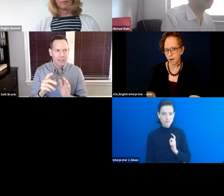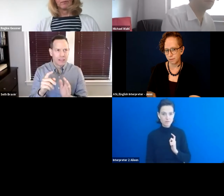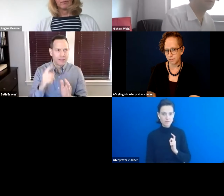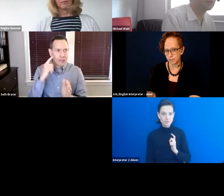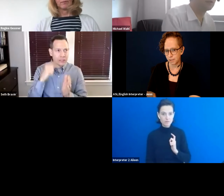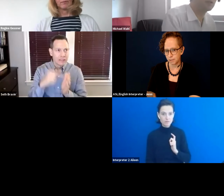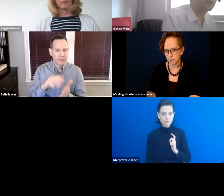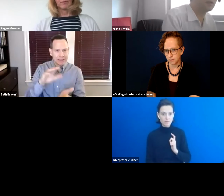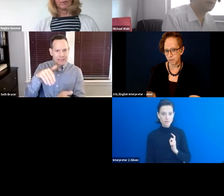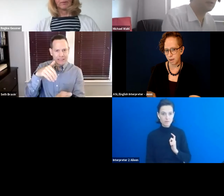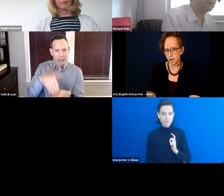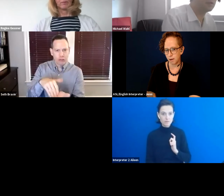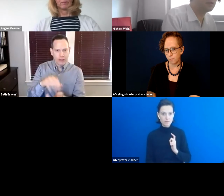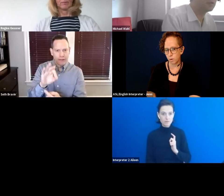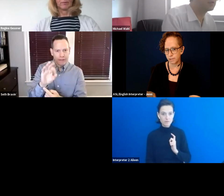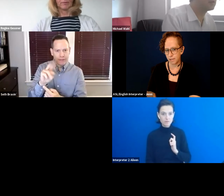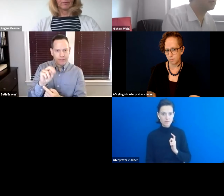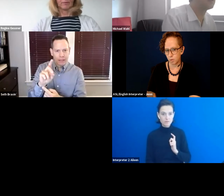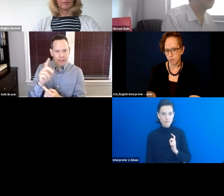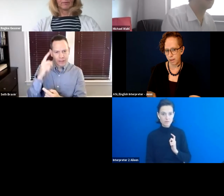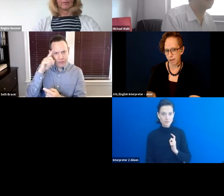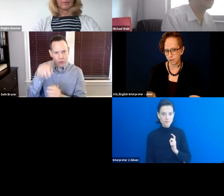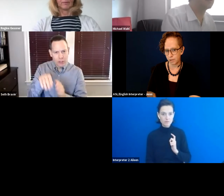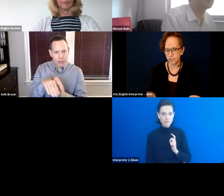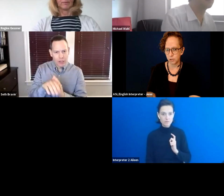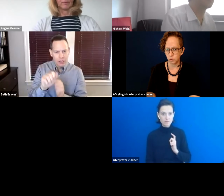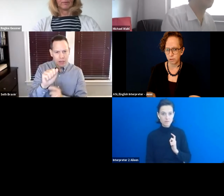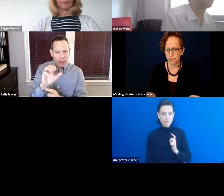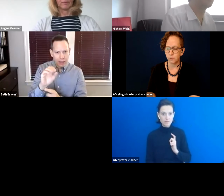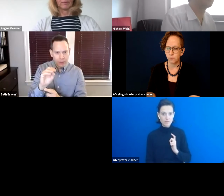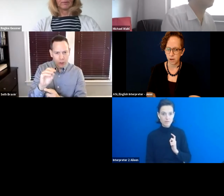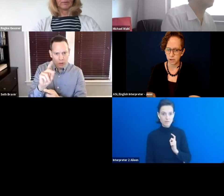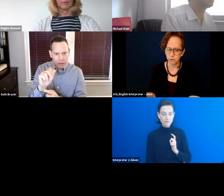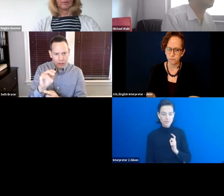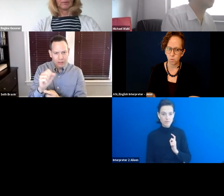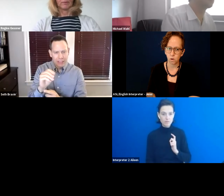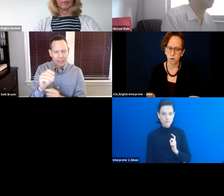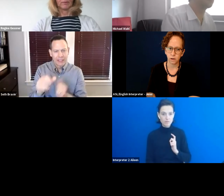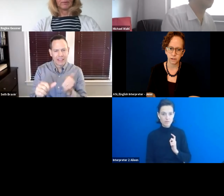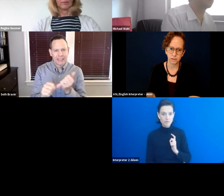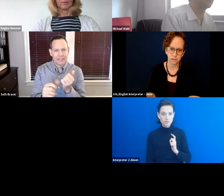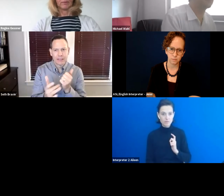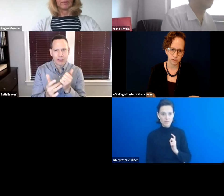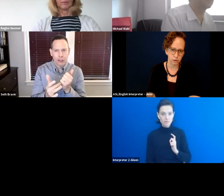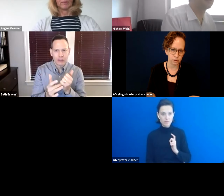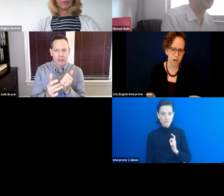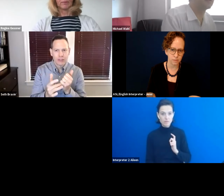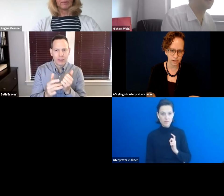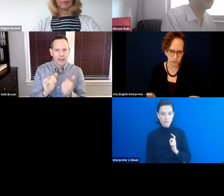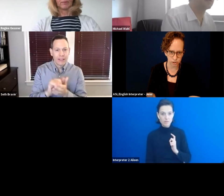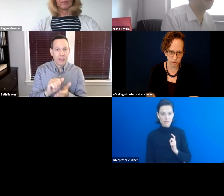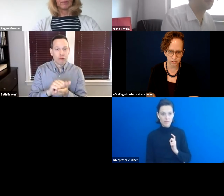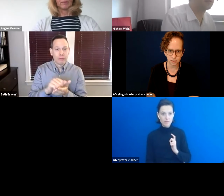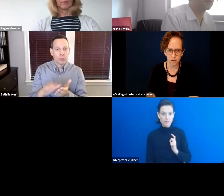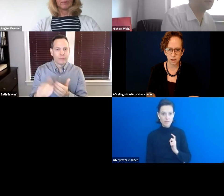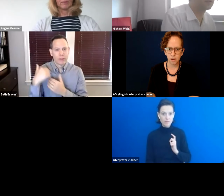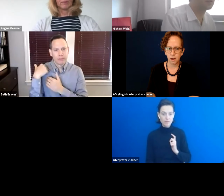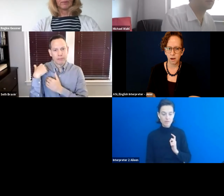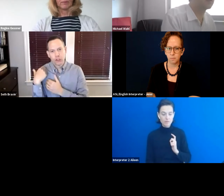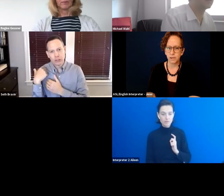with policies, for example, having a centralized fund for accessibility or